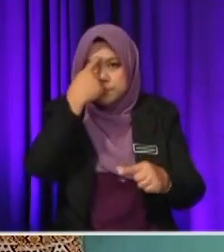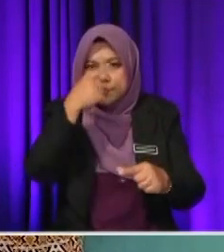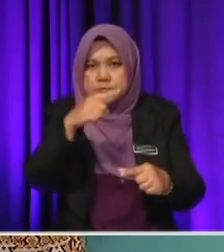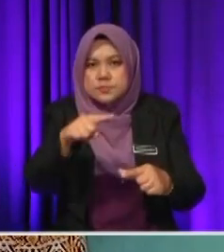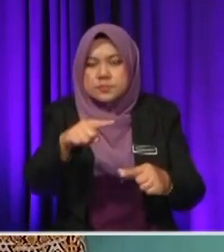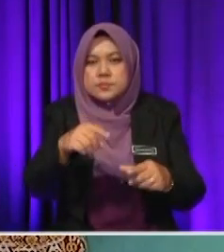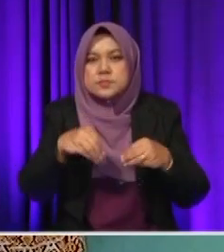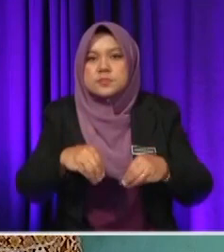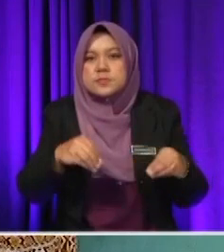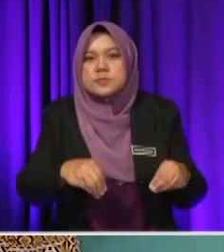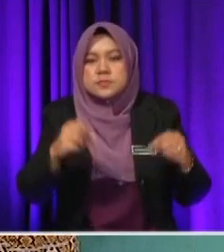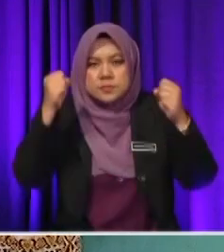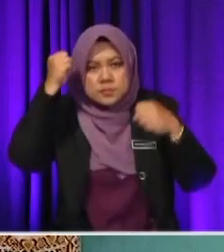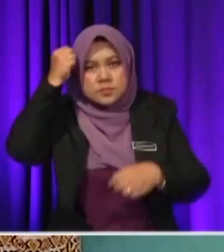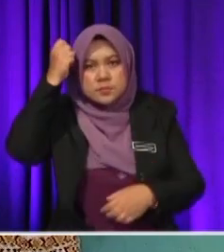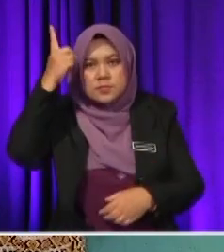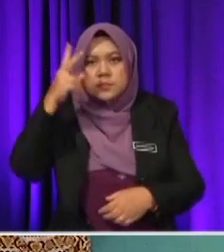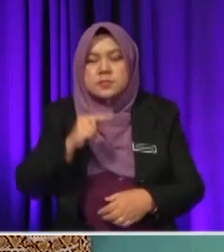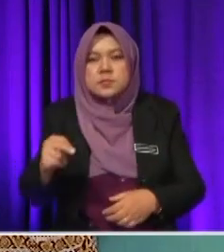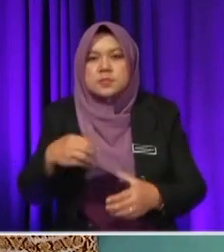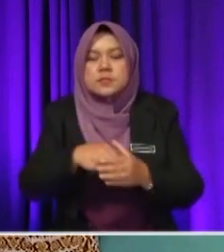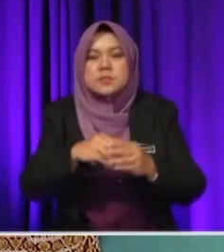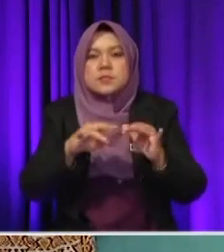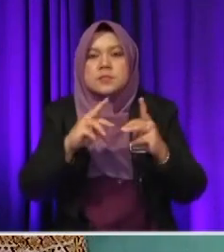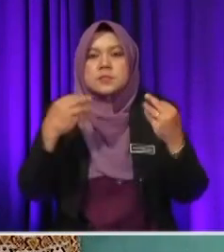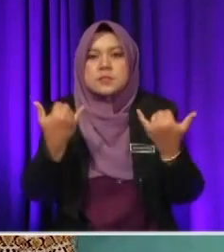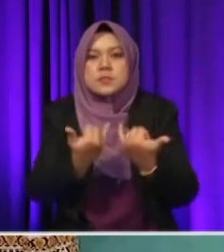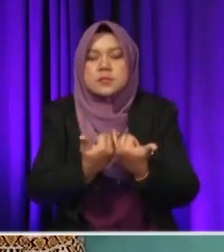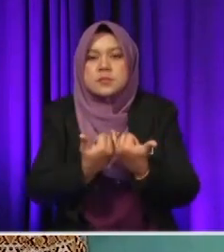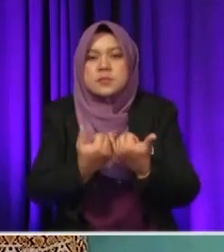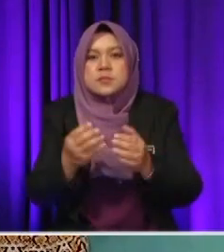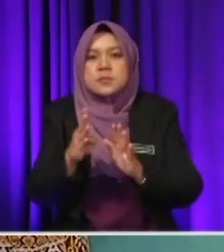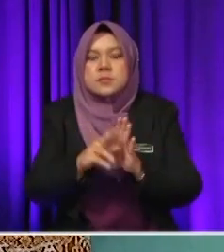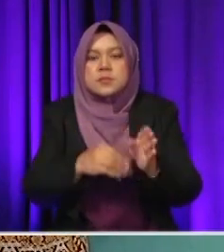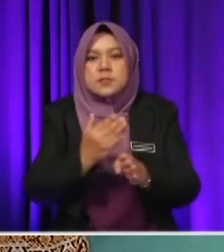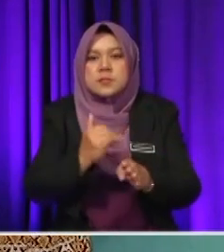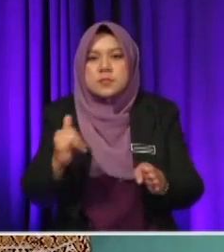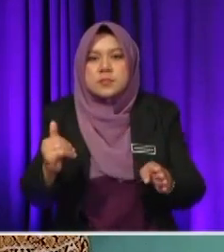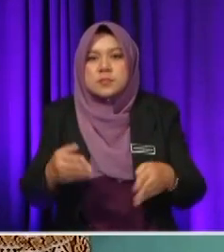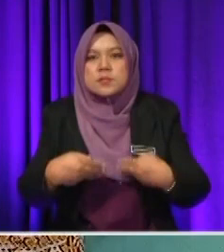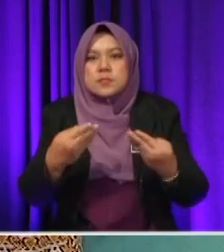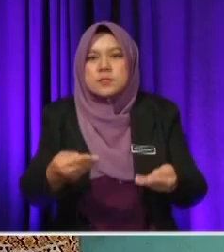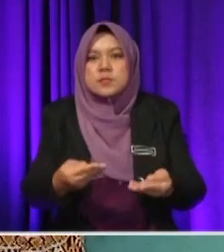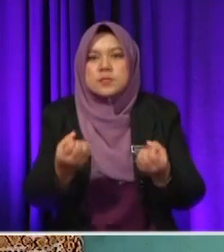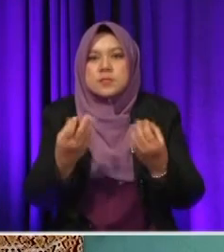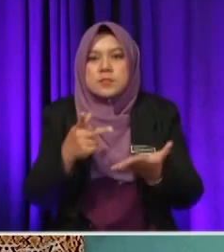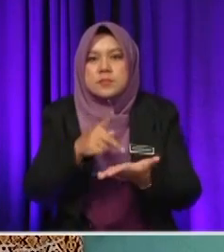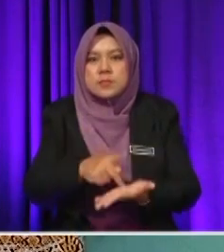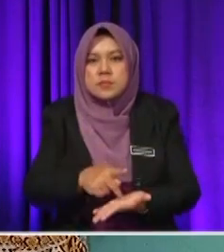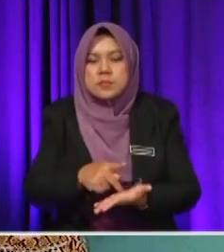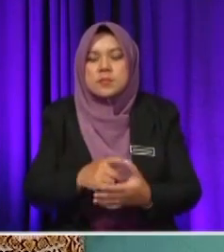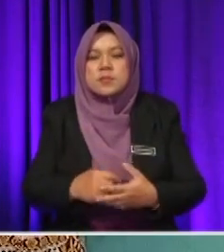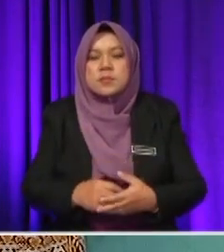menanam kesadaran cinta akan negara dalam kalangan masyarakat itu sebenarnya memberikan memakai kesan jadi perkataan